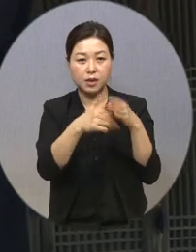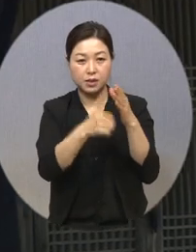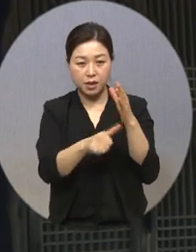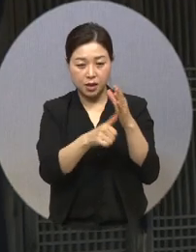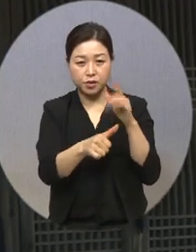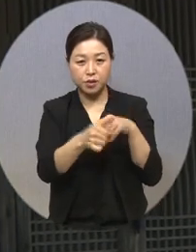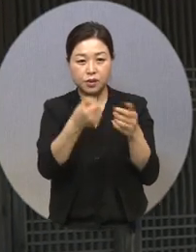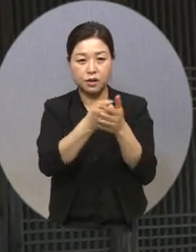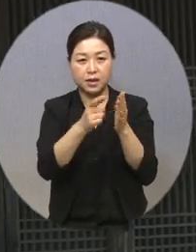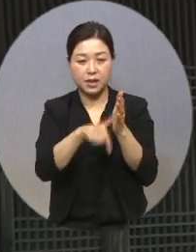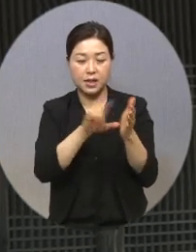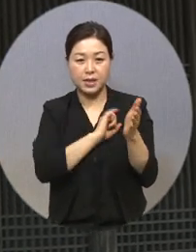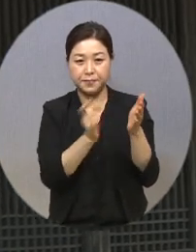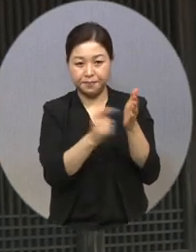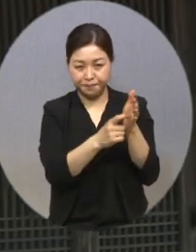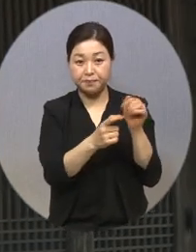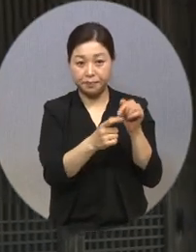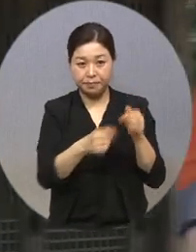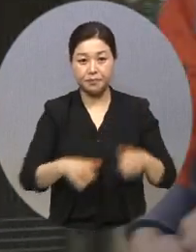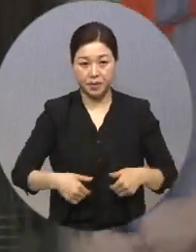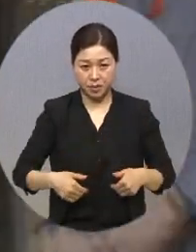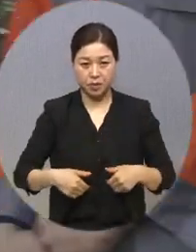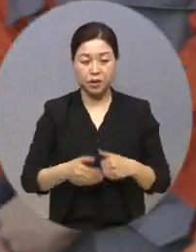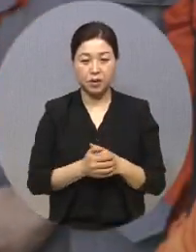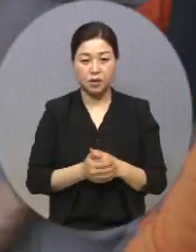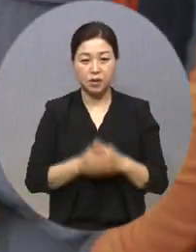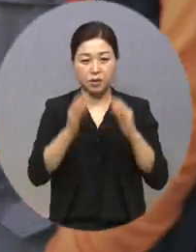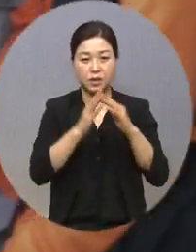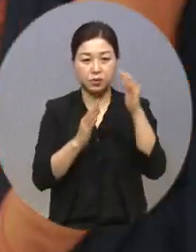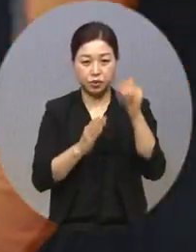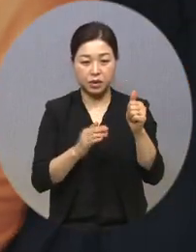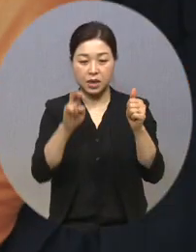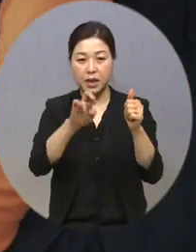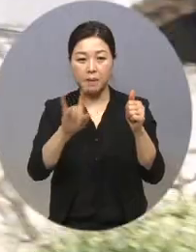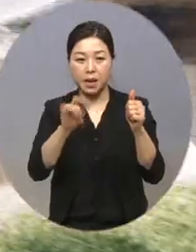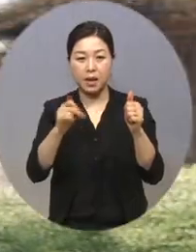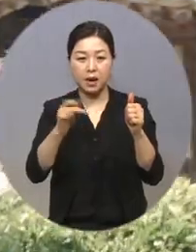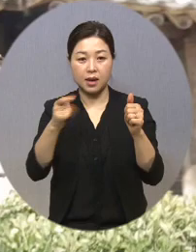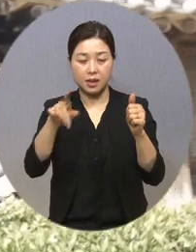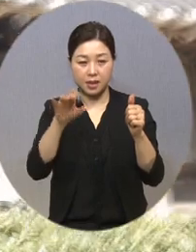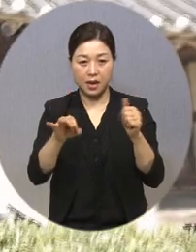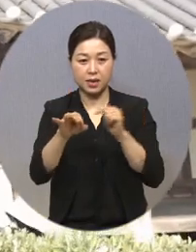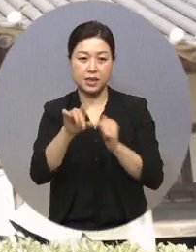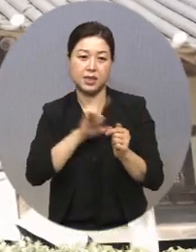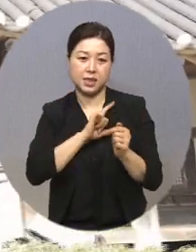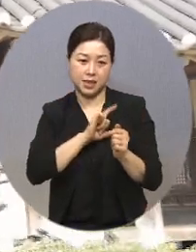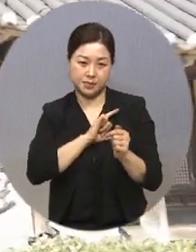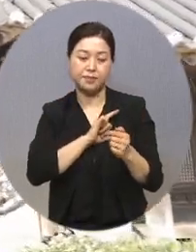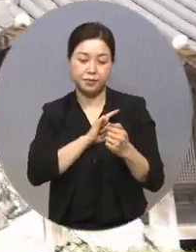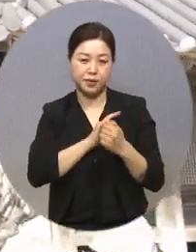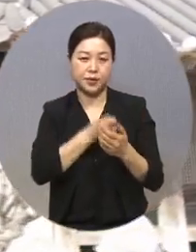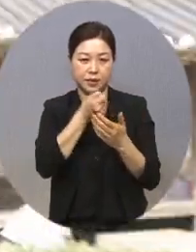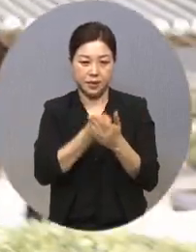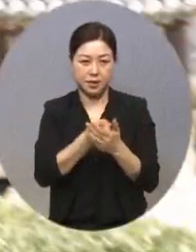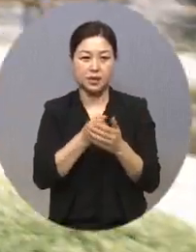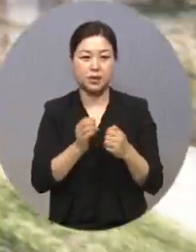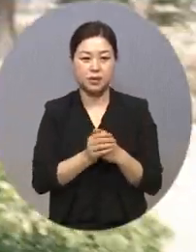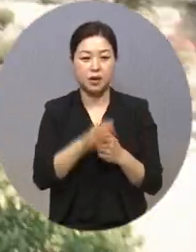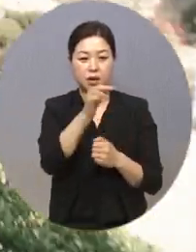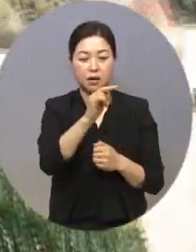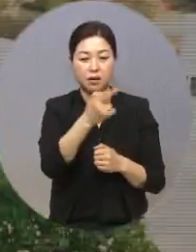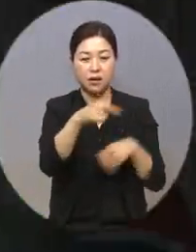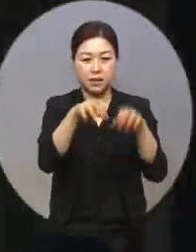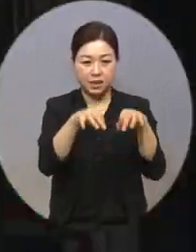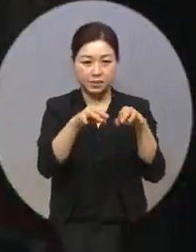여기 원래 주인이신 그분의 호가 매관당에서 매관당 고택으로 지정한 거죠. 11개 시분대 사시는 거고 뒤에는 또 일하시는